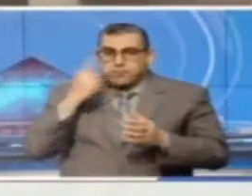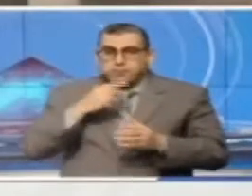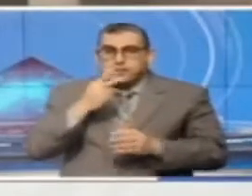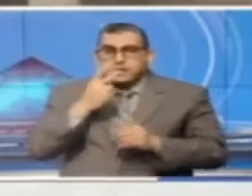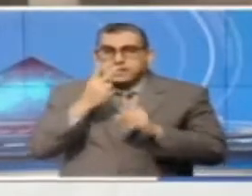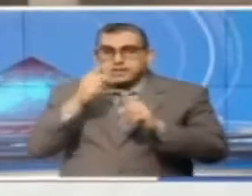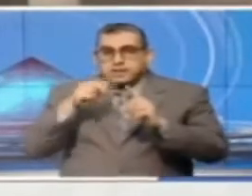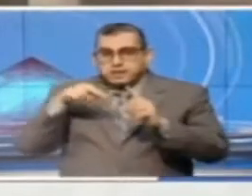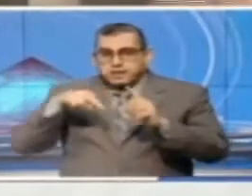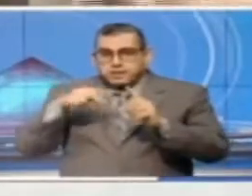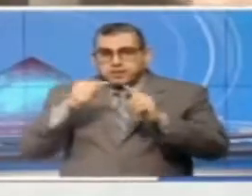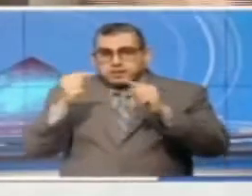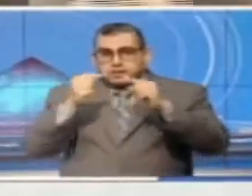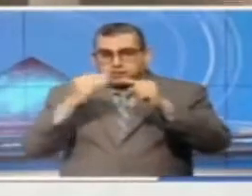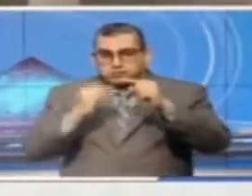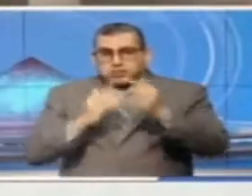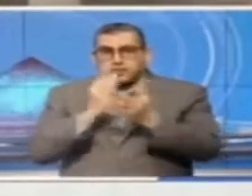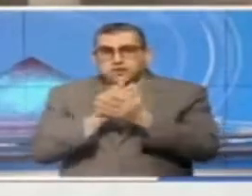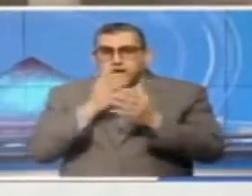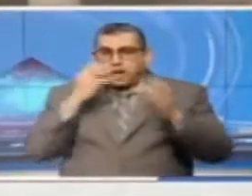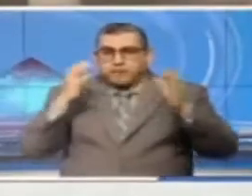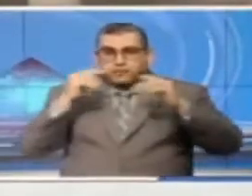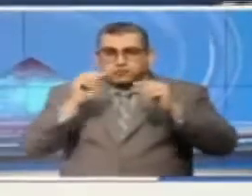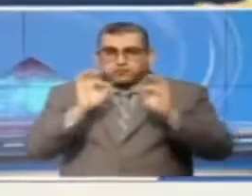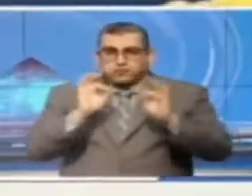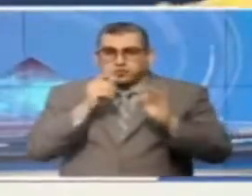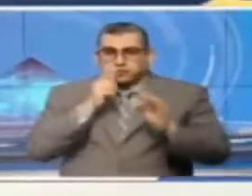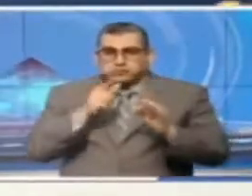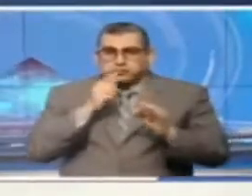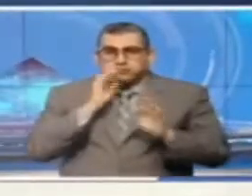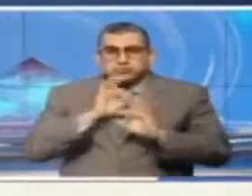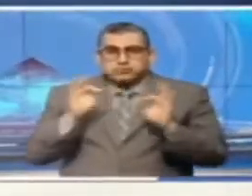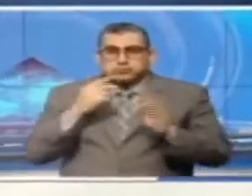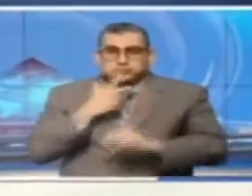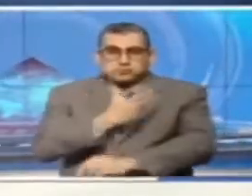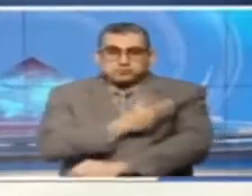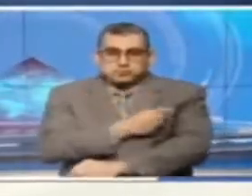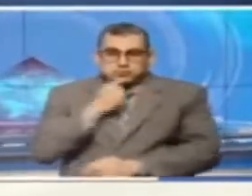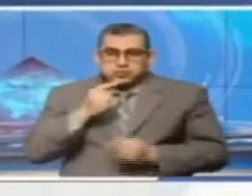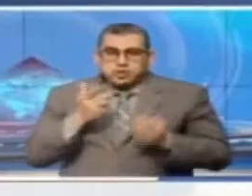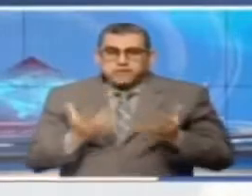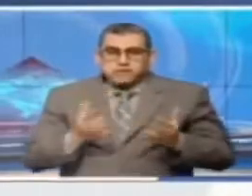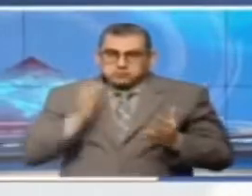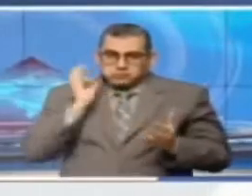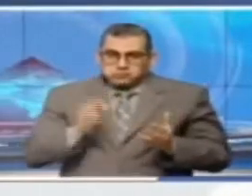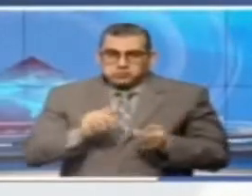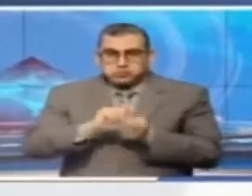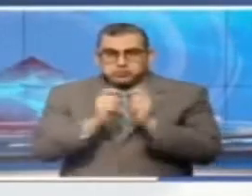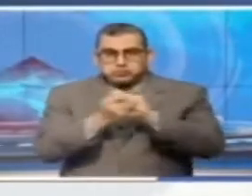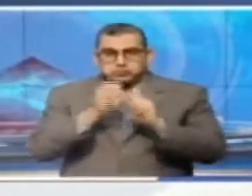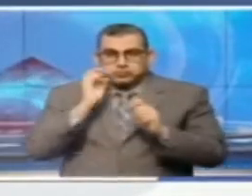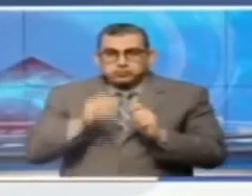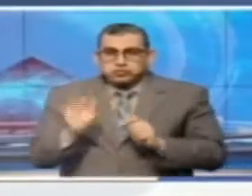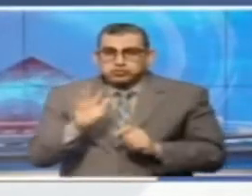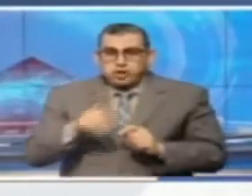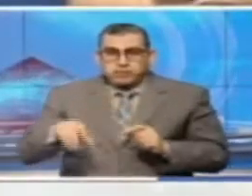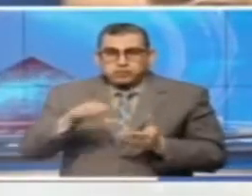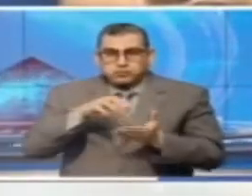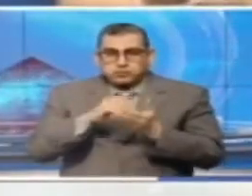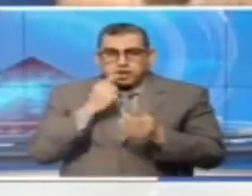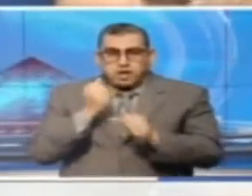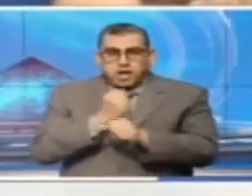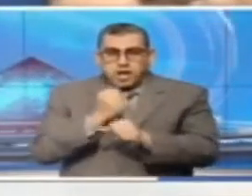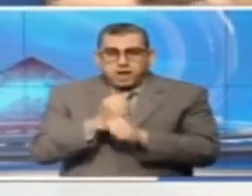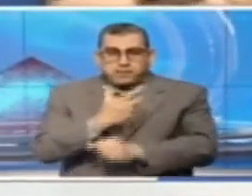8 بدرجه حراره الثلاجه اللي كان موجود فيها. إجراءات التطعيم الميسرة انعكست بشكل إيجابي على المواطنين خلال